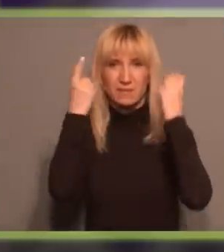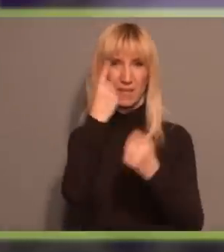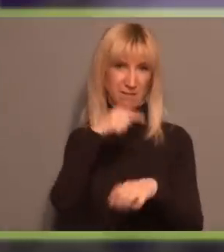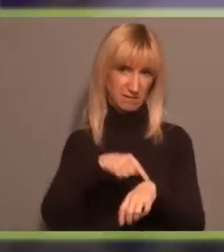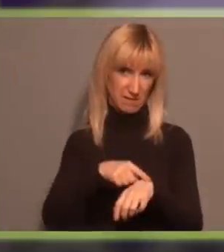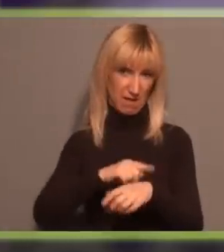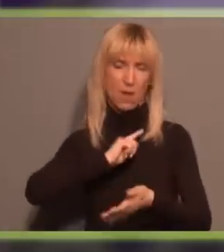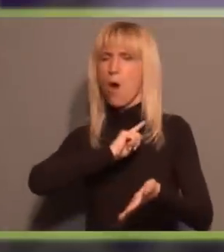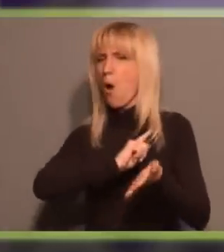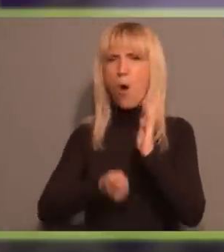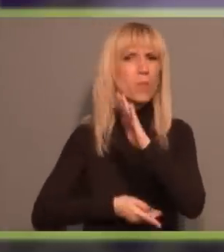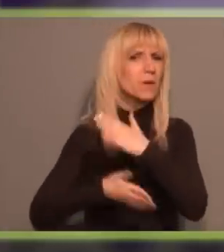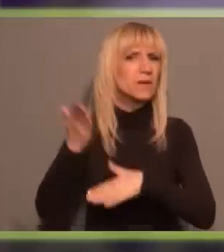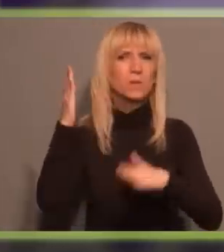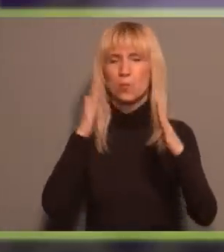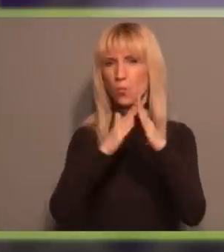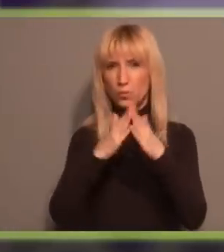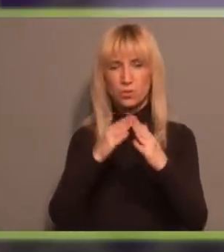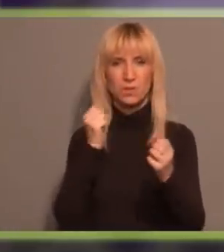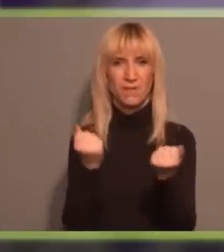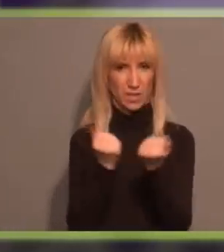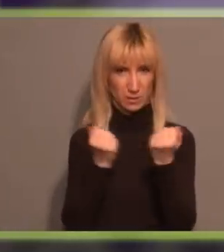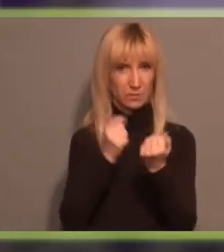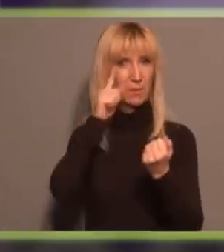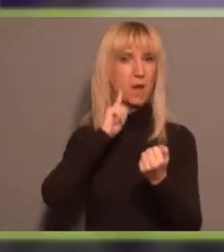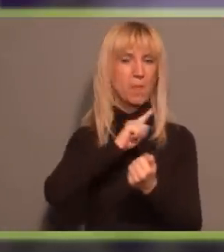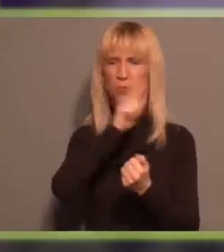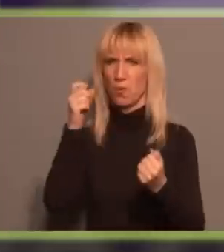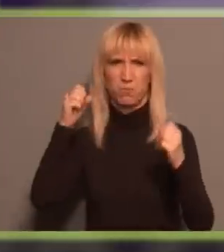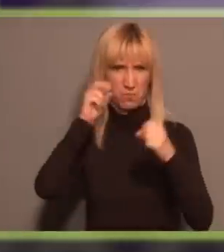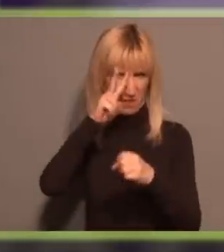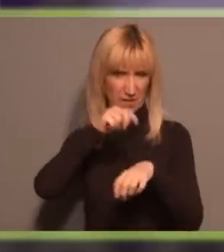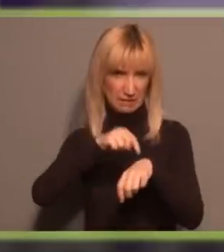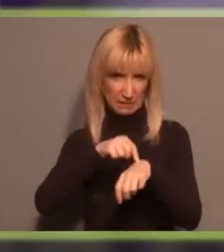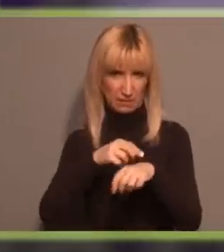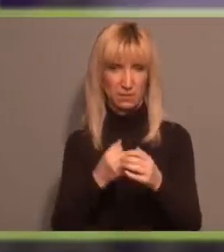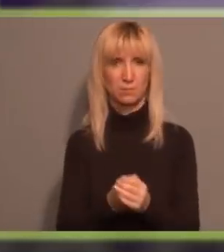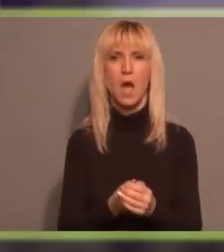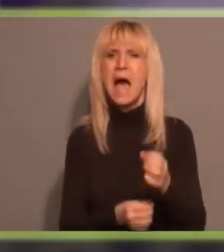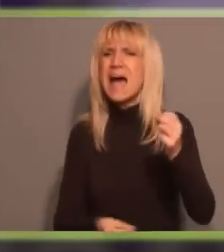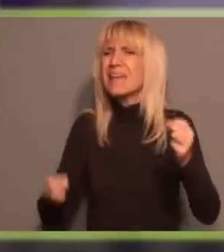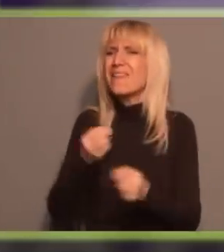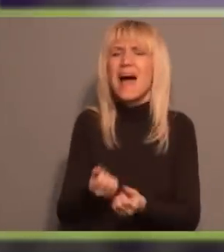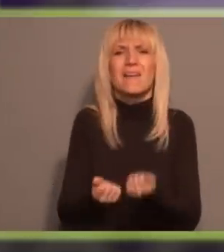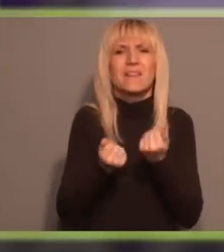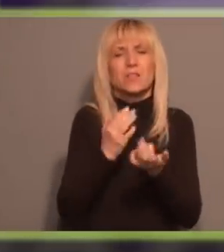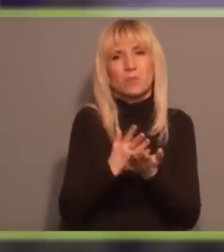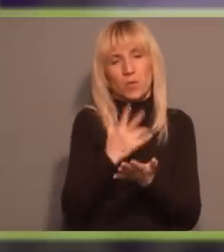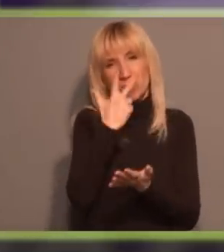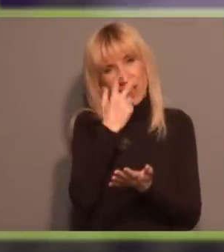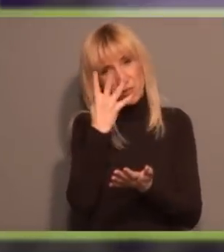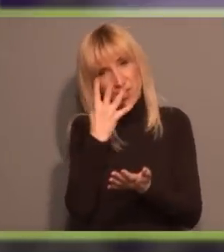sat vremena, pa sam odmah radio sa majkom to ponoći. bio je najteži u trećem i